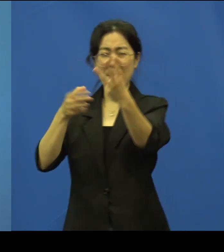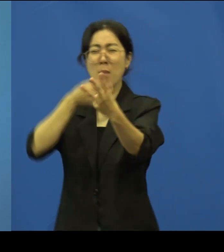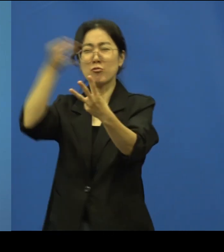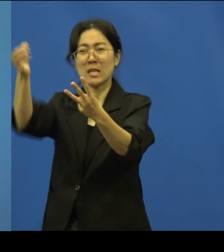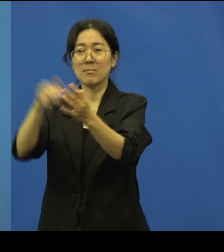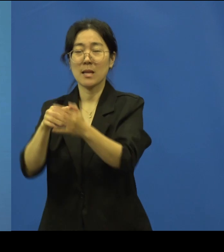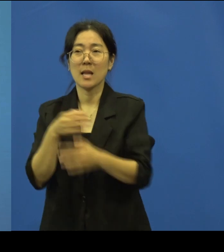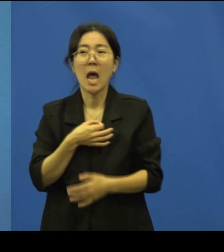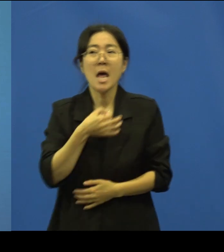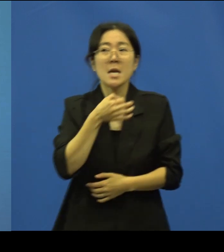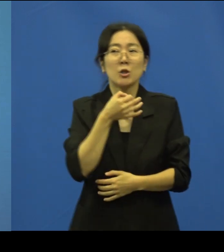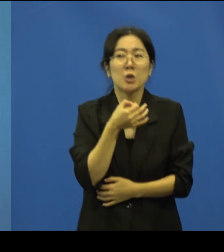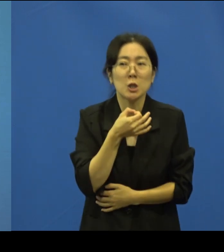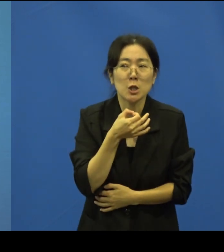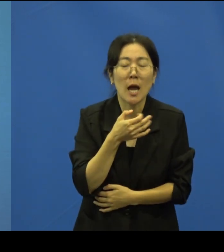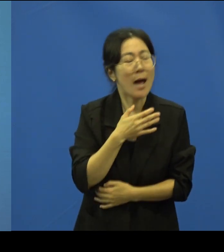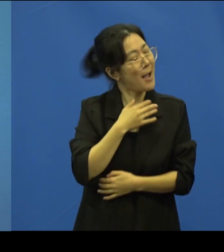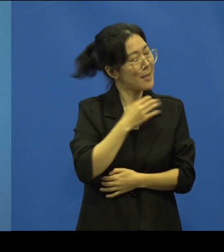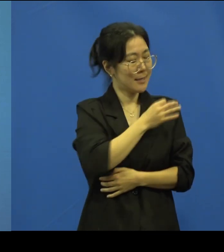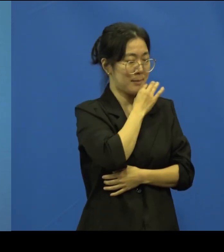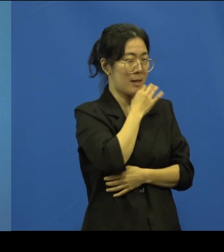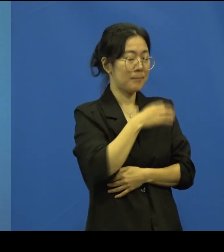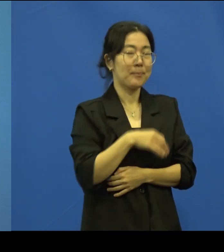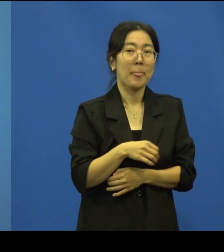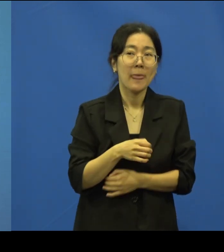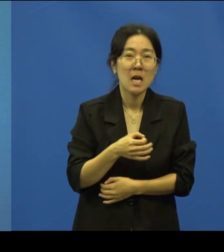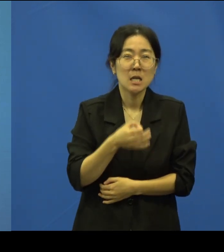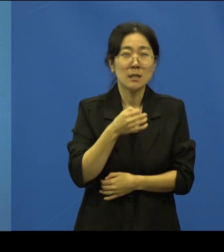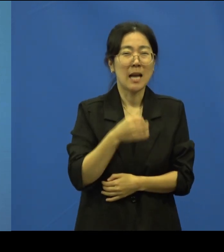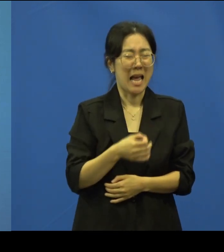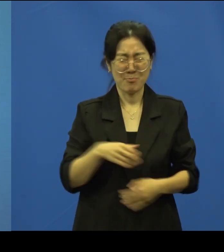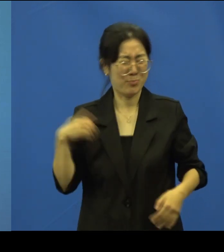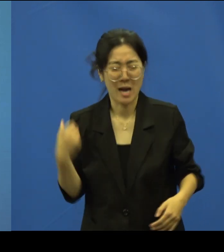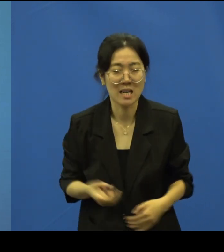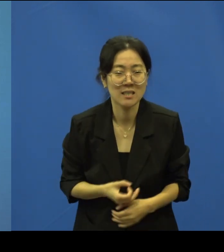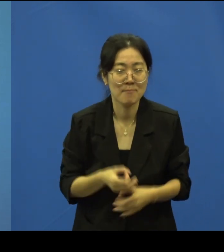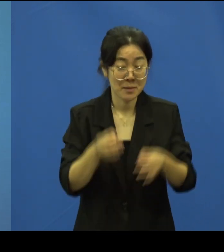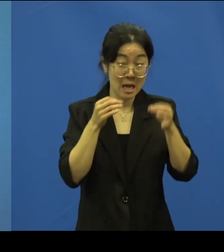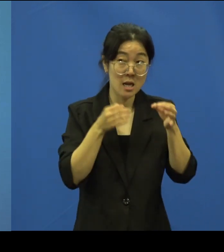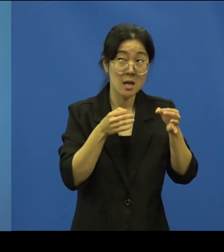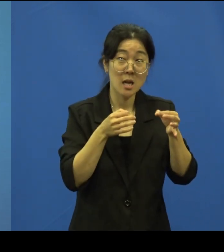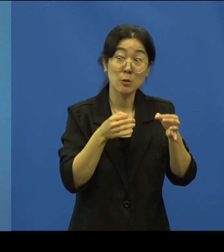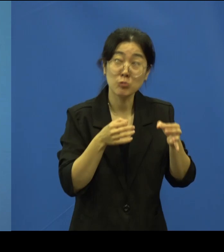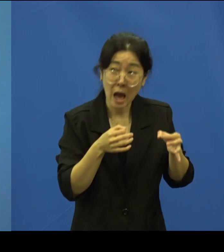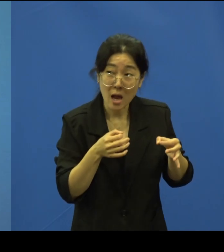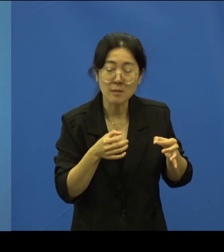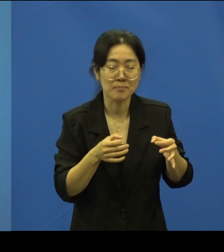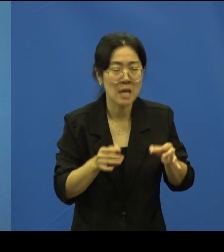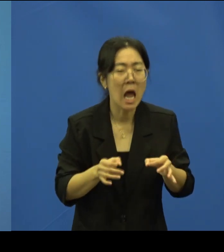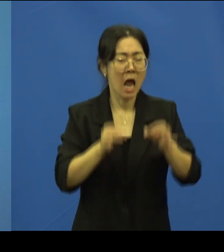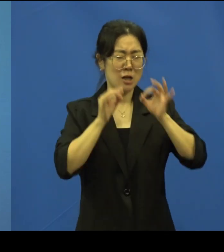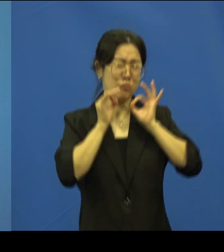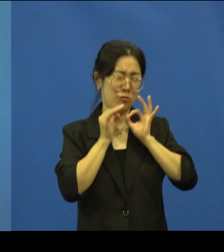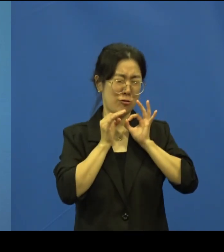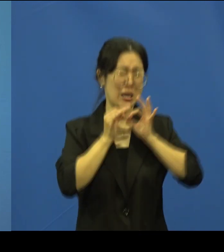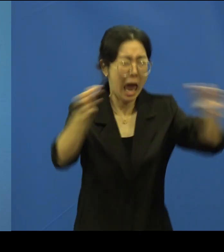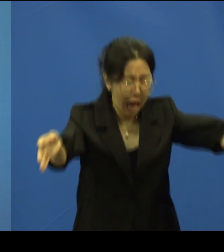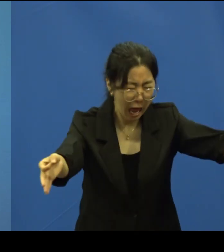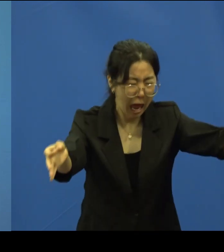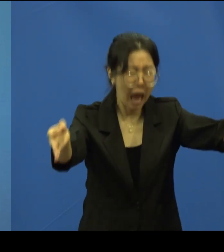번째는 못했어요. 내가 주여 그러는데 에이 모르겠다 나도 한번 해보자. 그리고서 주여